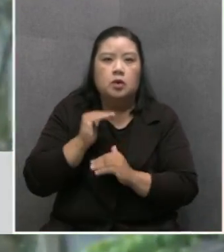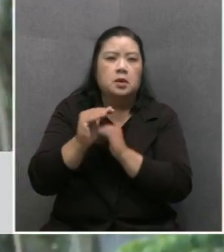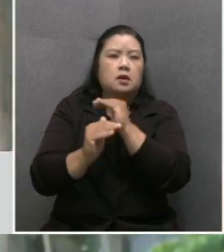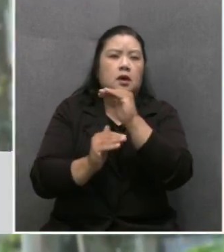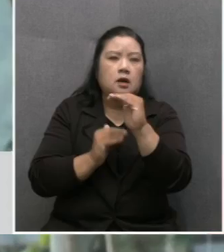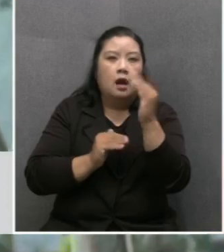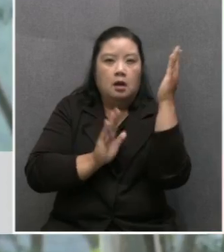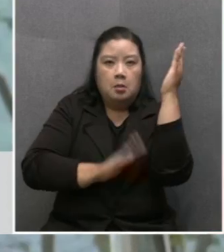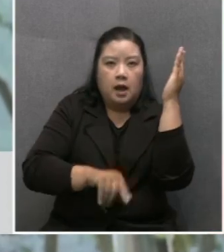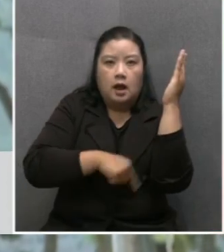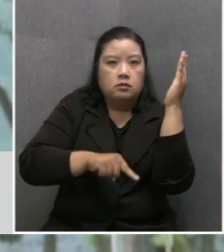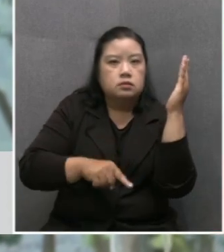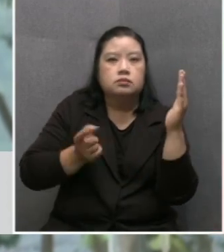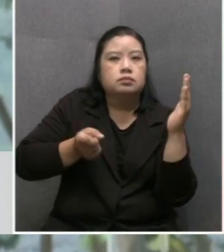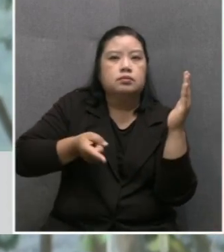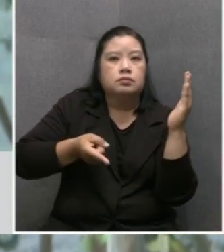องครับ